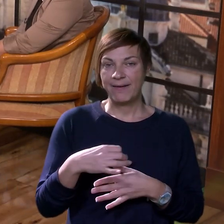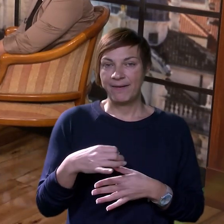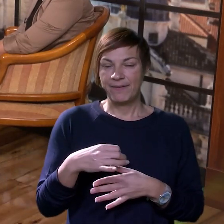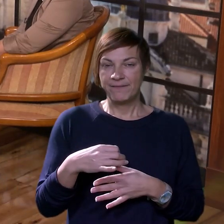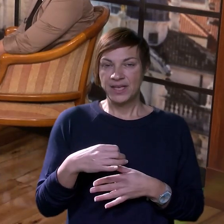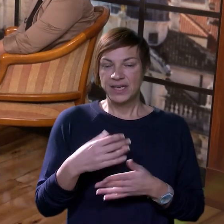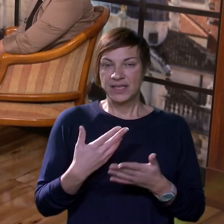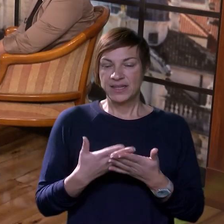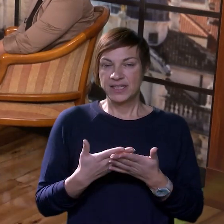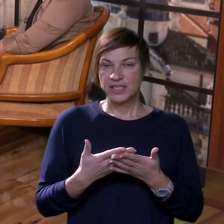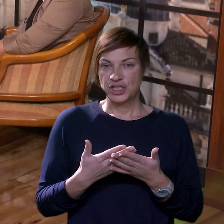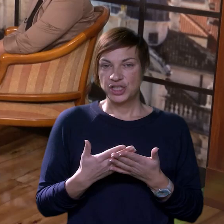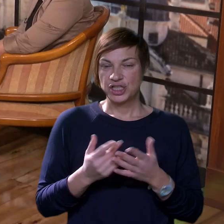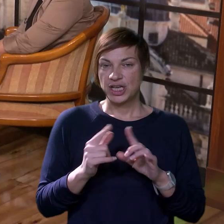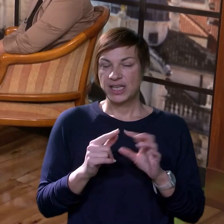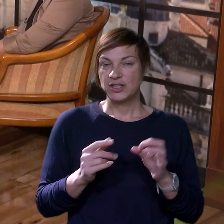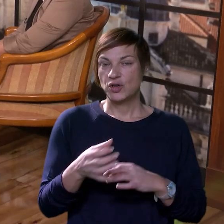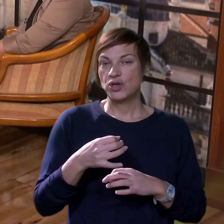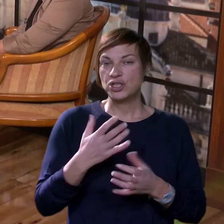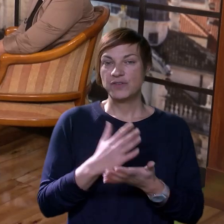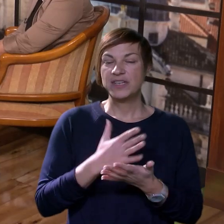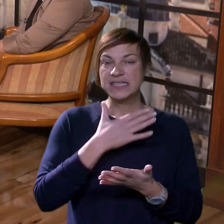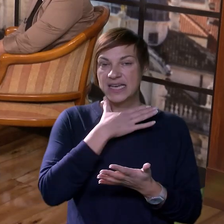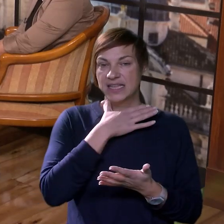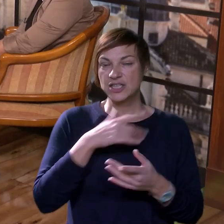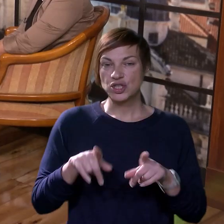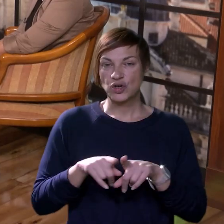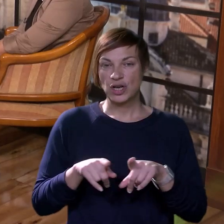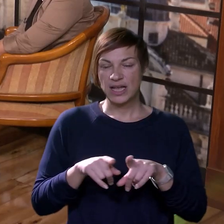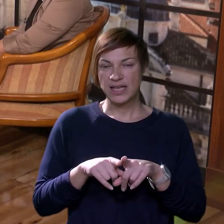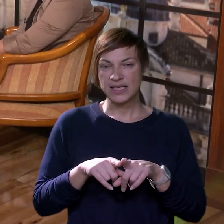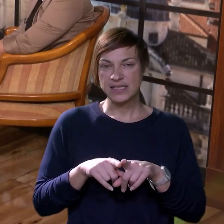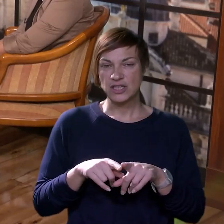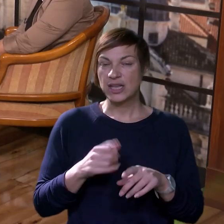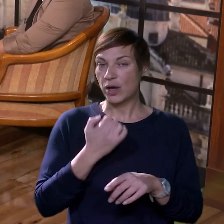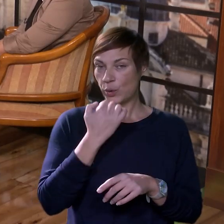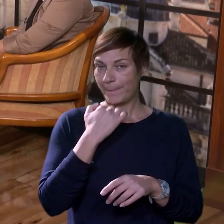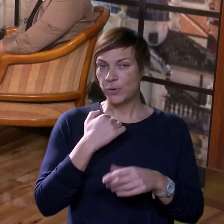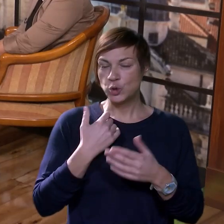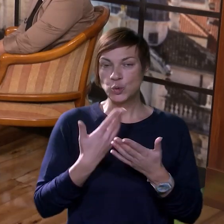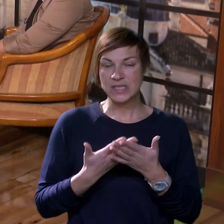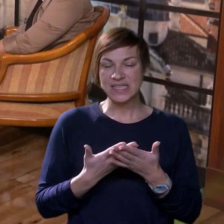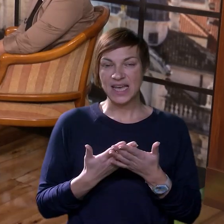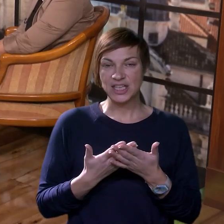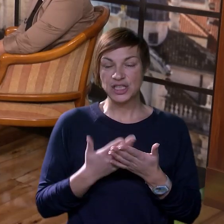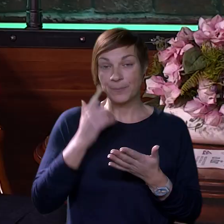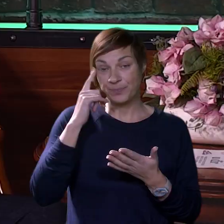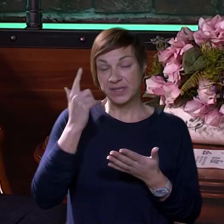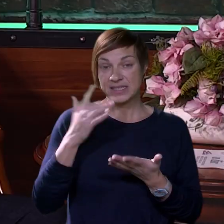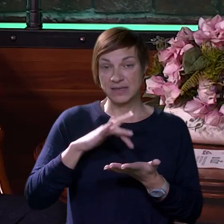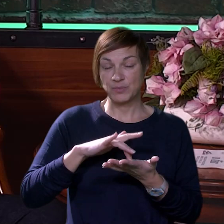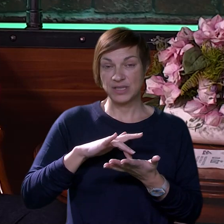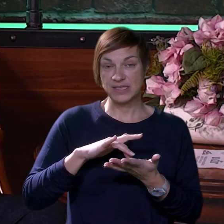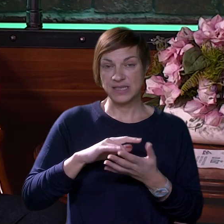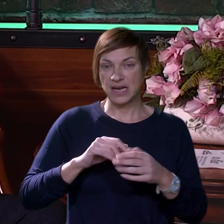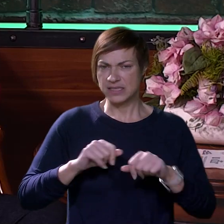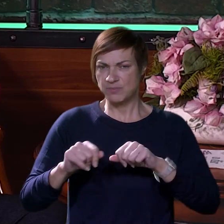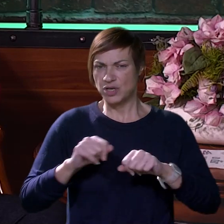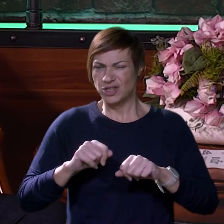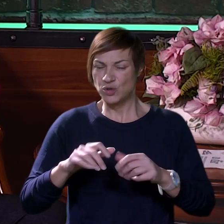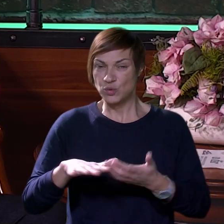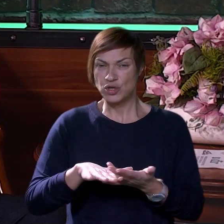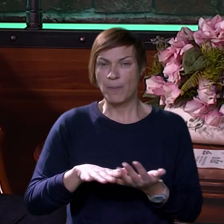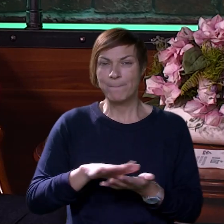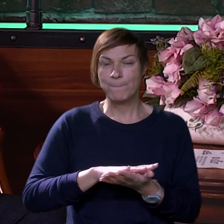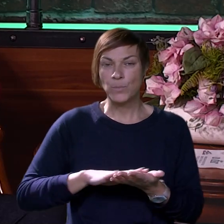vrtića, pa do znači, osnovnih, srednjih škola, također i poduzeća. Jer znamo da se nalazimo na jednom trusnom